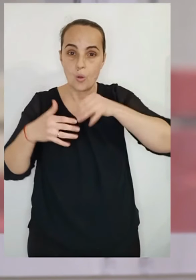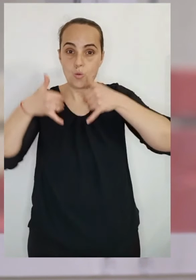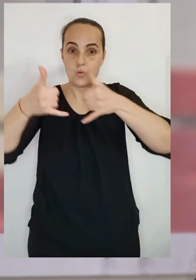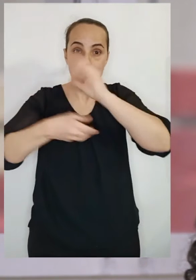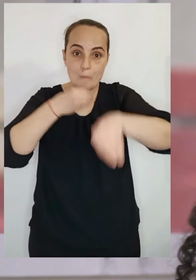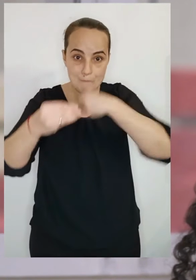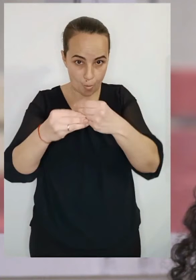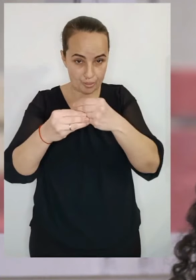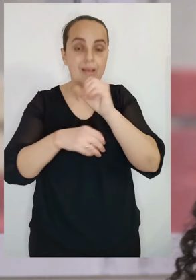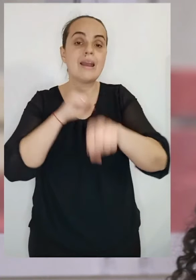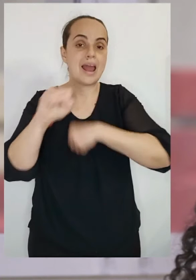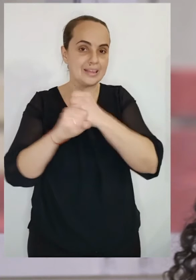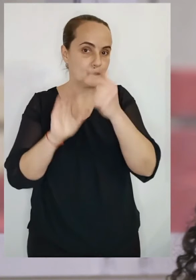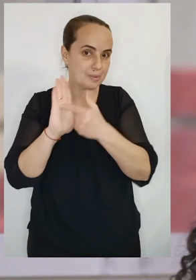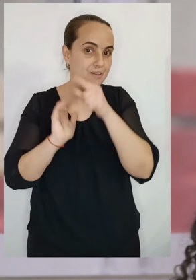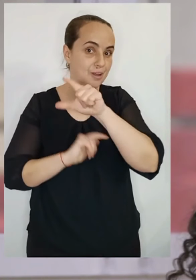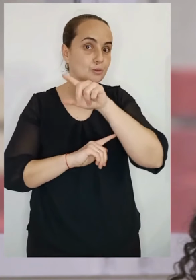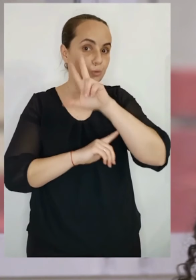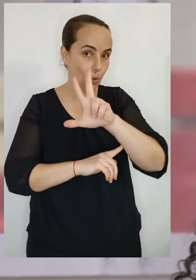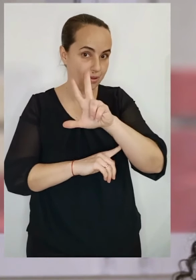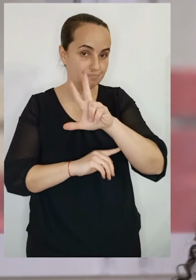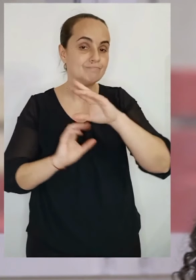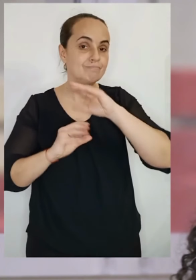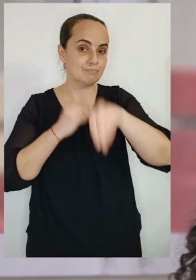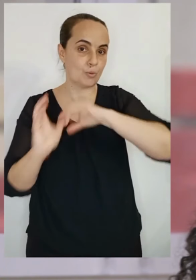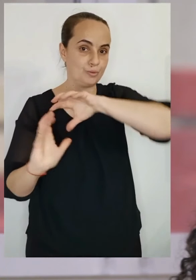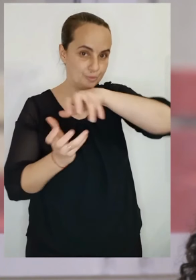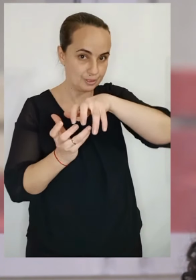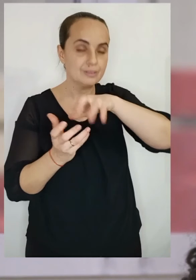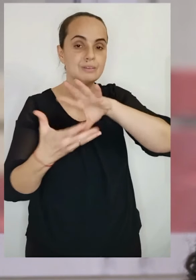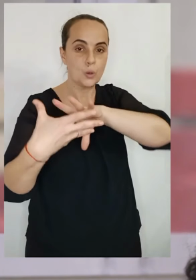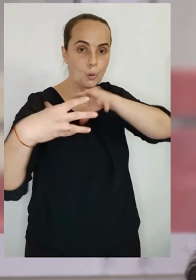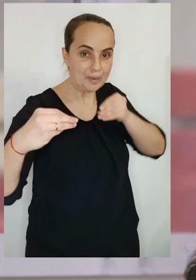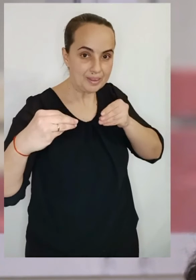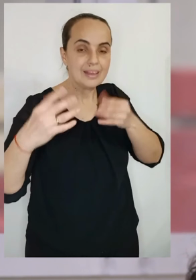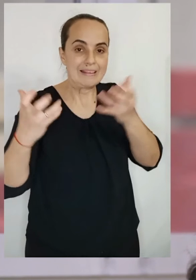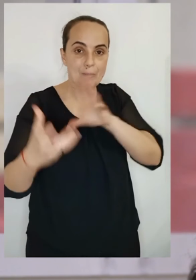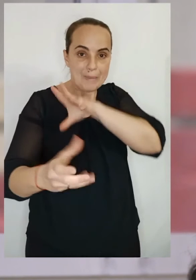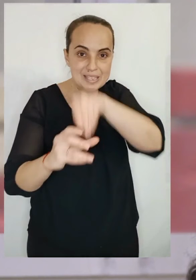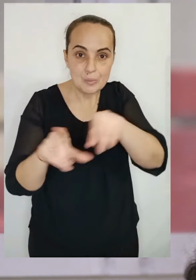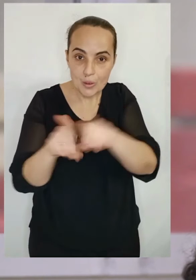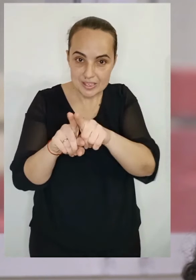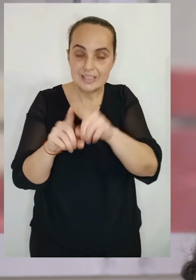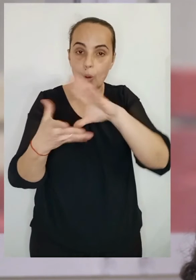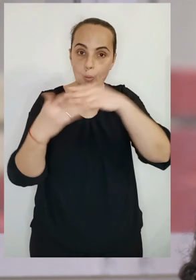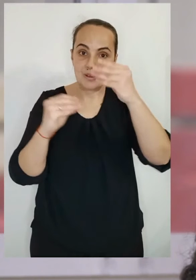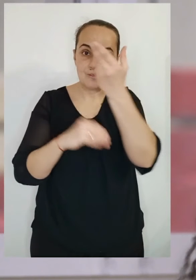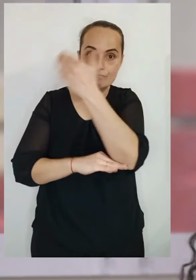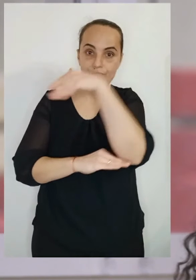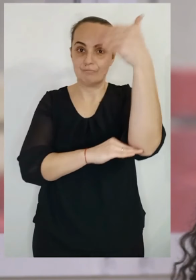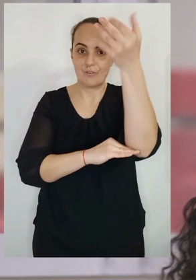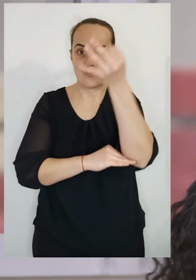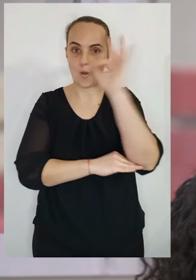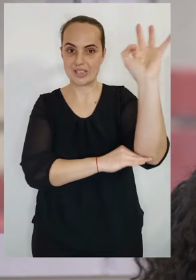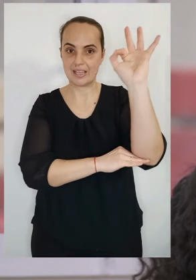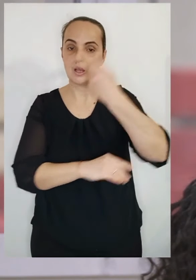en 2023, et donc ça nous intéresse aussi d'essayer de participer à cette apothéose pour le rugby français, et là